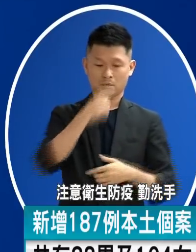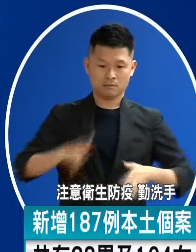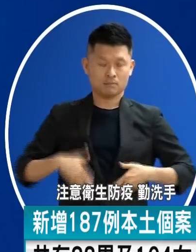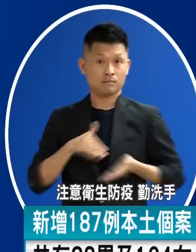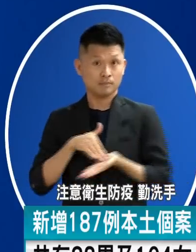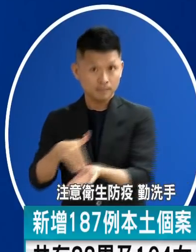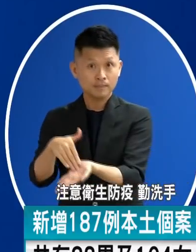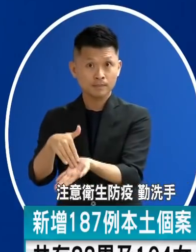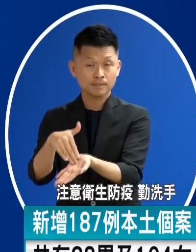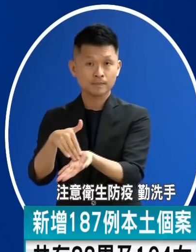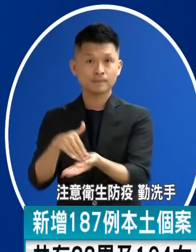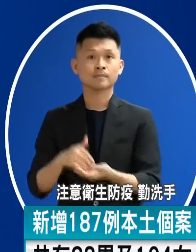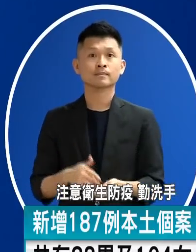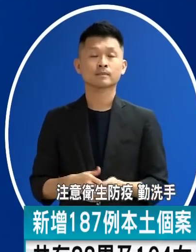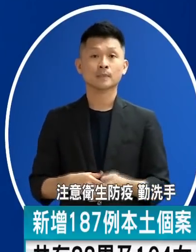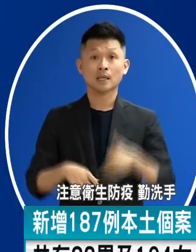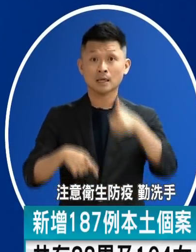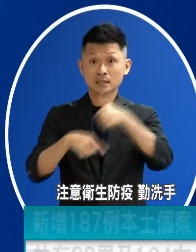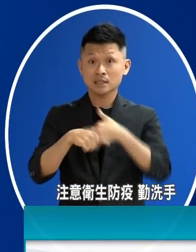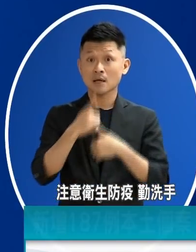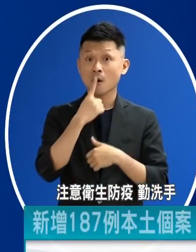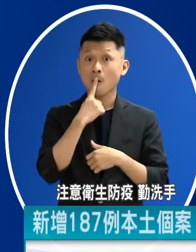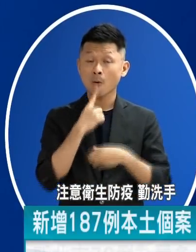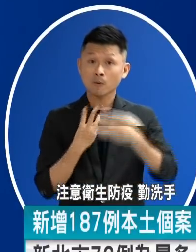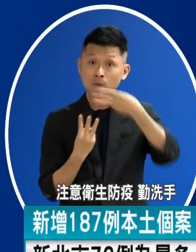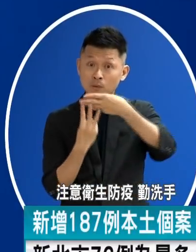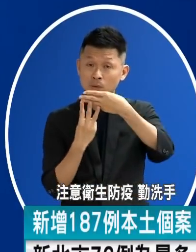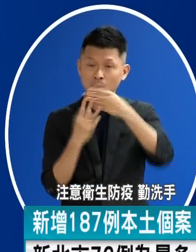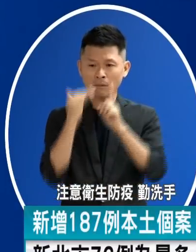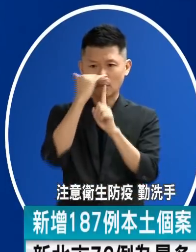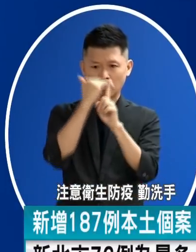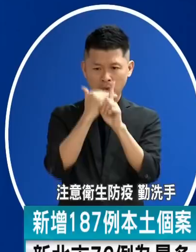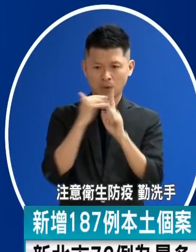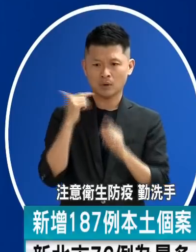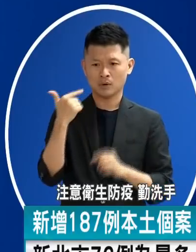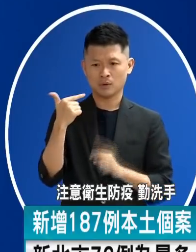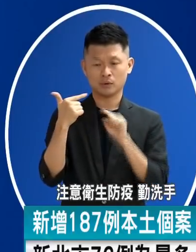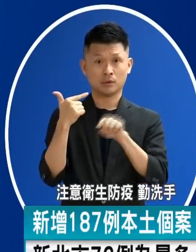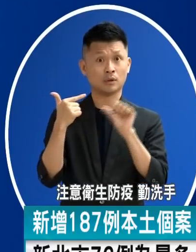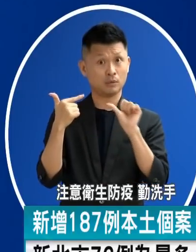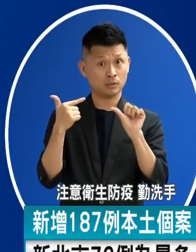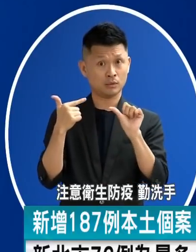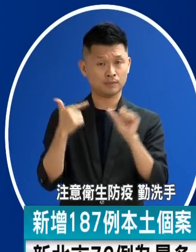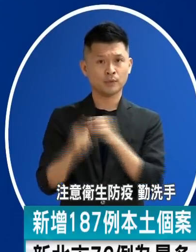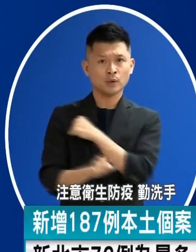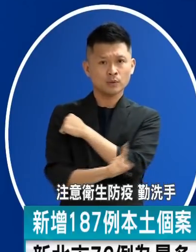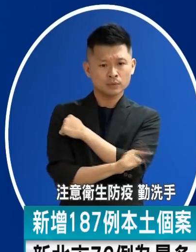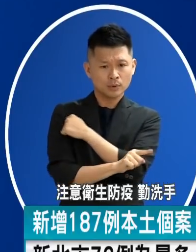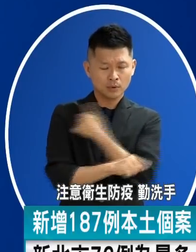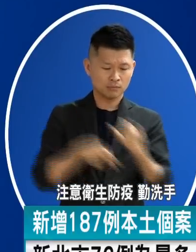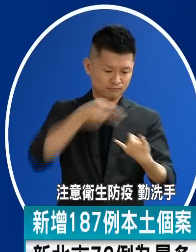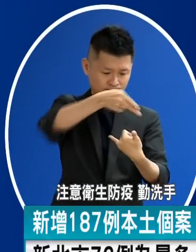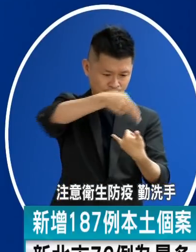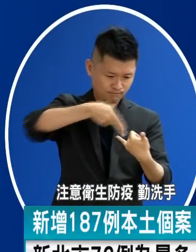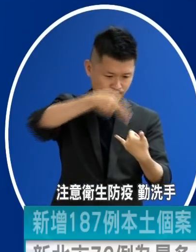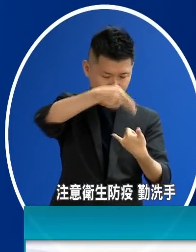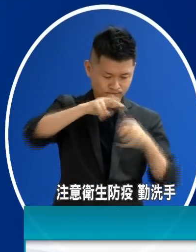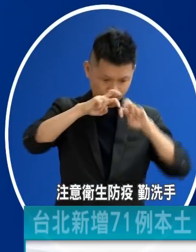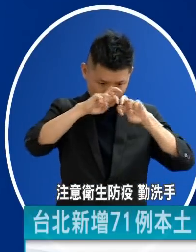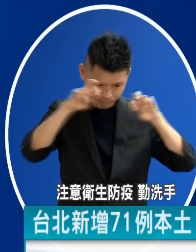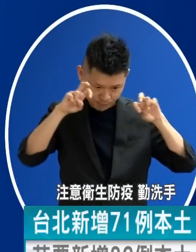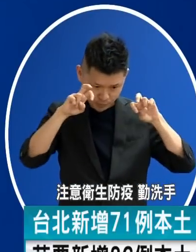那这个他的血红素只有这个6.5，所以跟最后解剖出来的结果